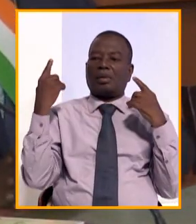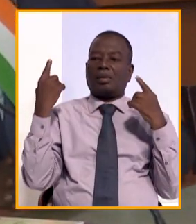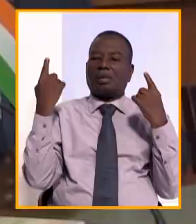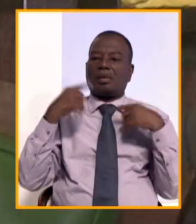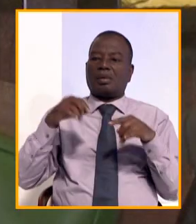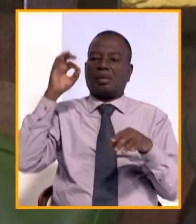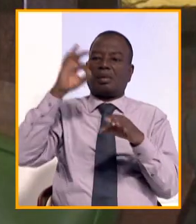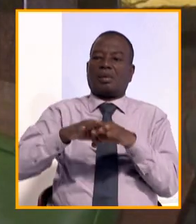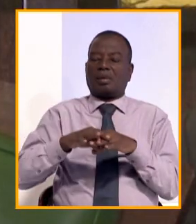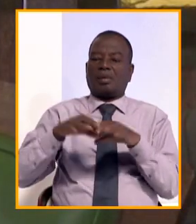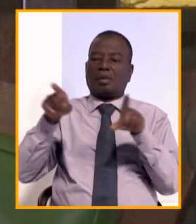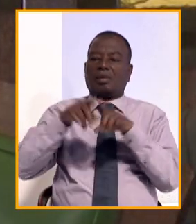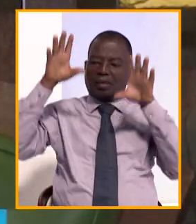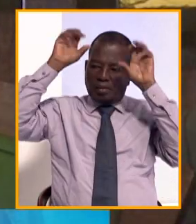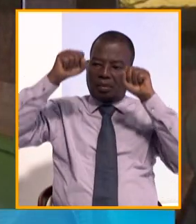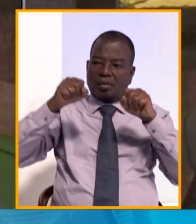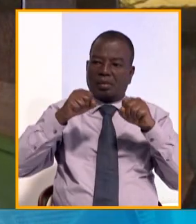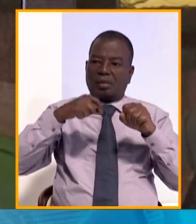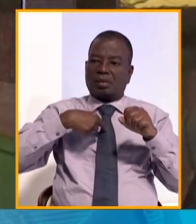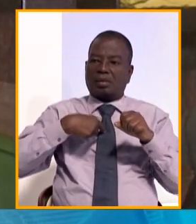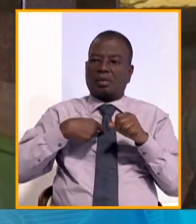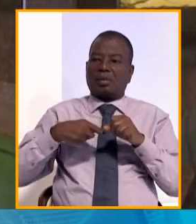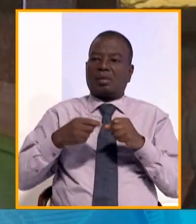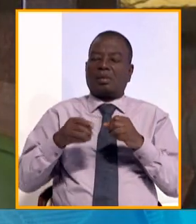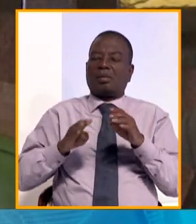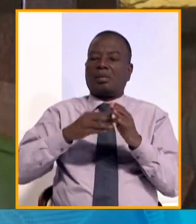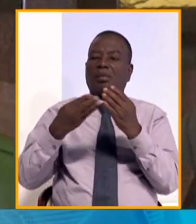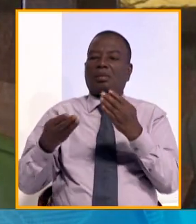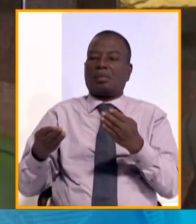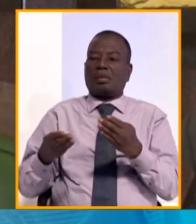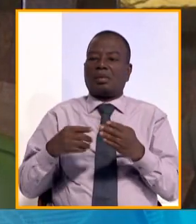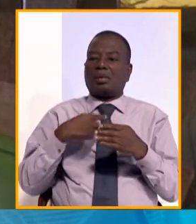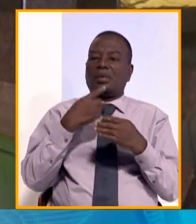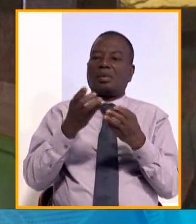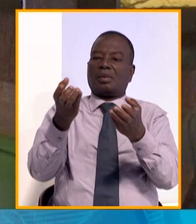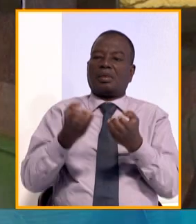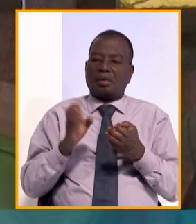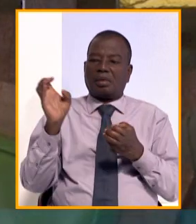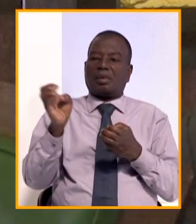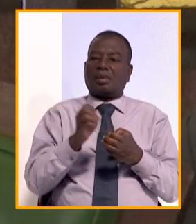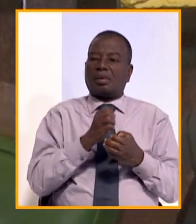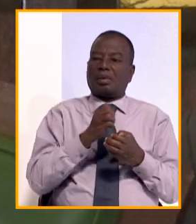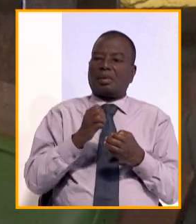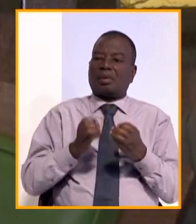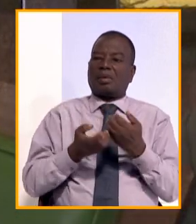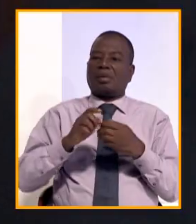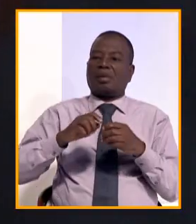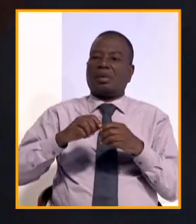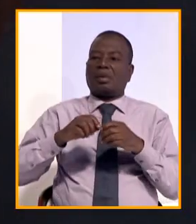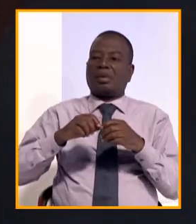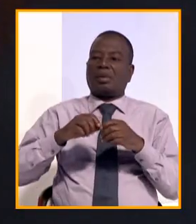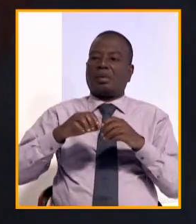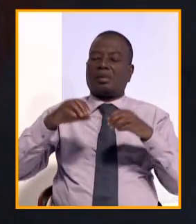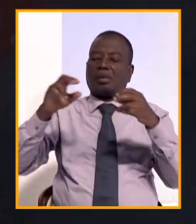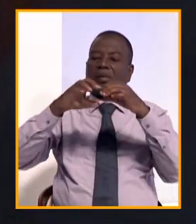élection, j'ai de façon explicite exprimé ma volonté de faire de la coopération